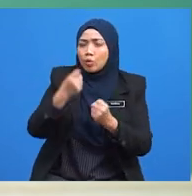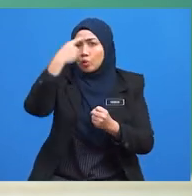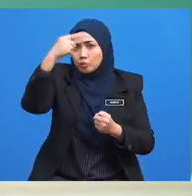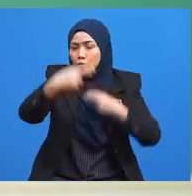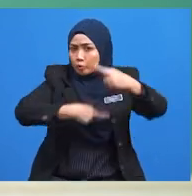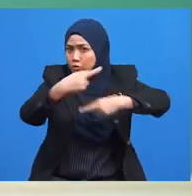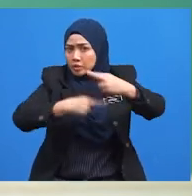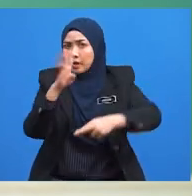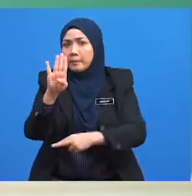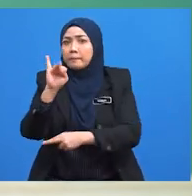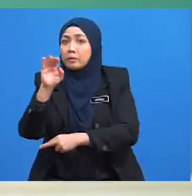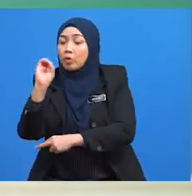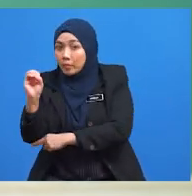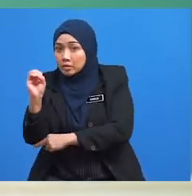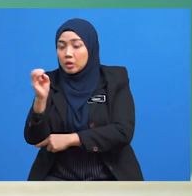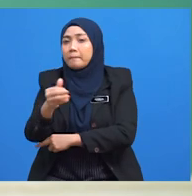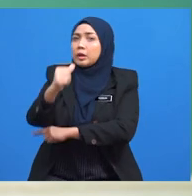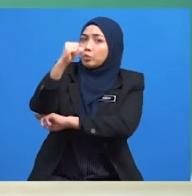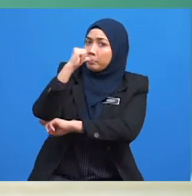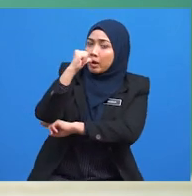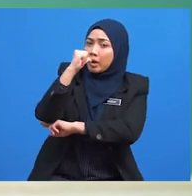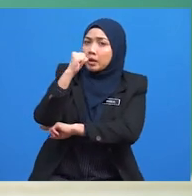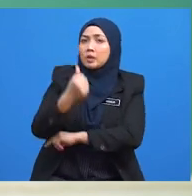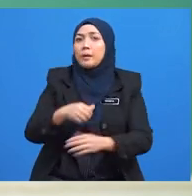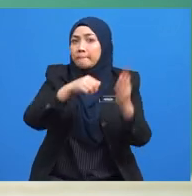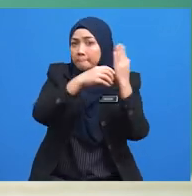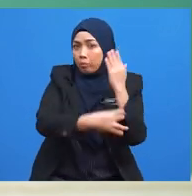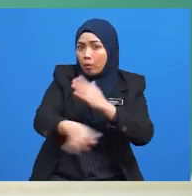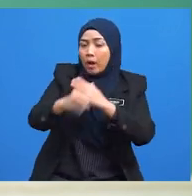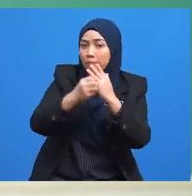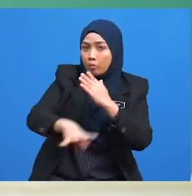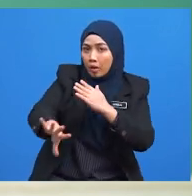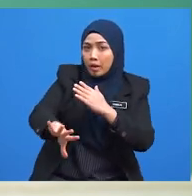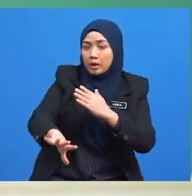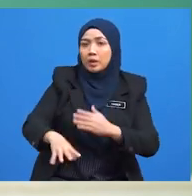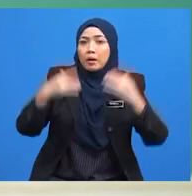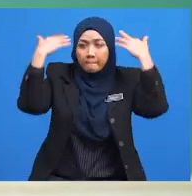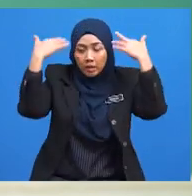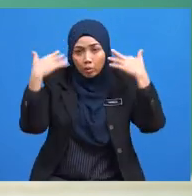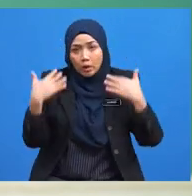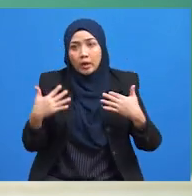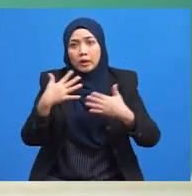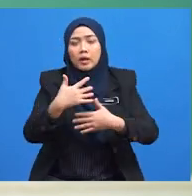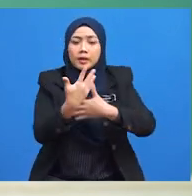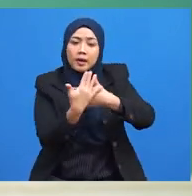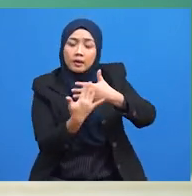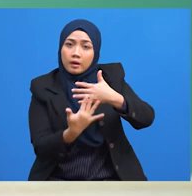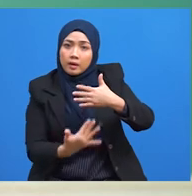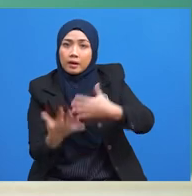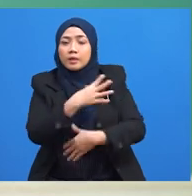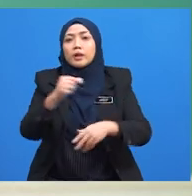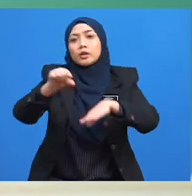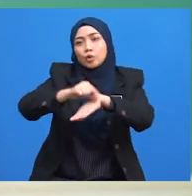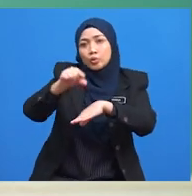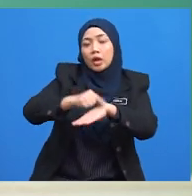biologika, minuman, pencernaan, perkumuhan, perpeluhan, pengaliran darah dan juga